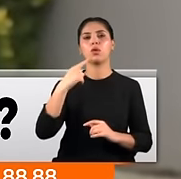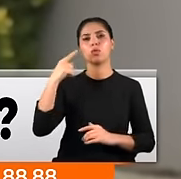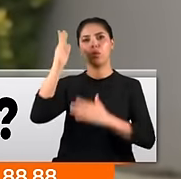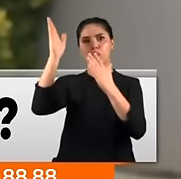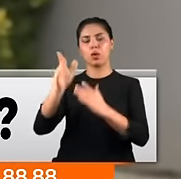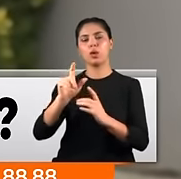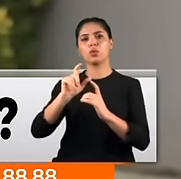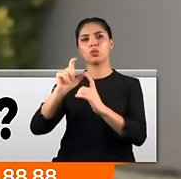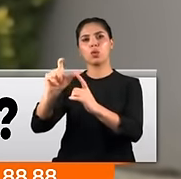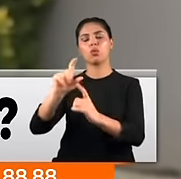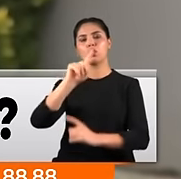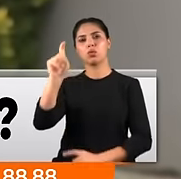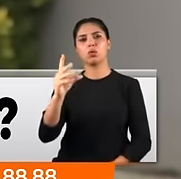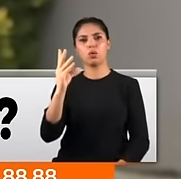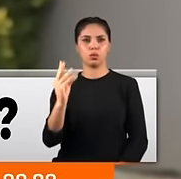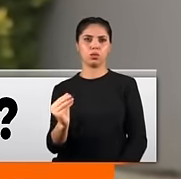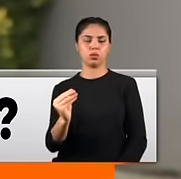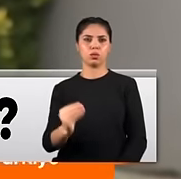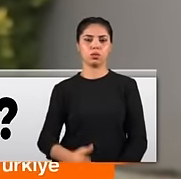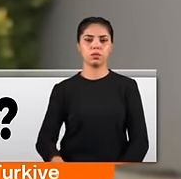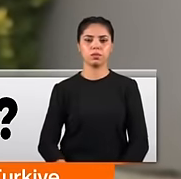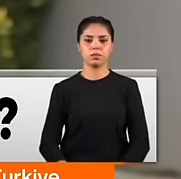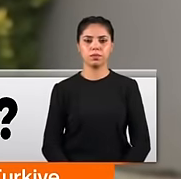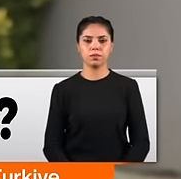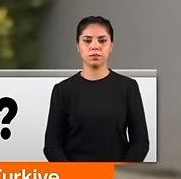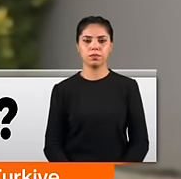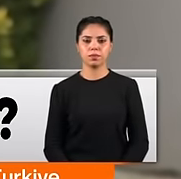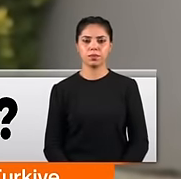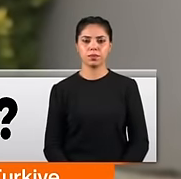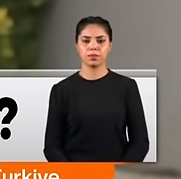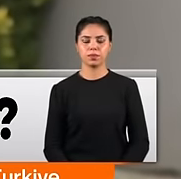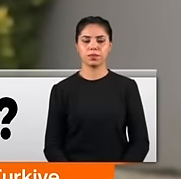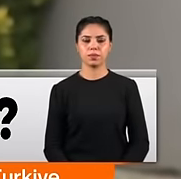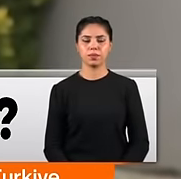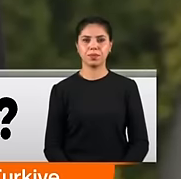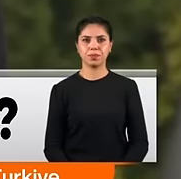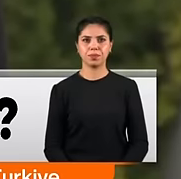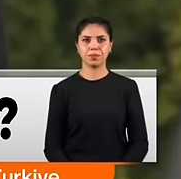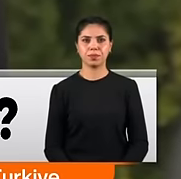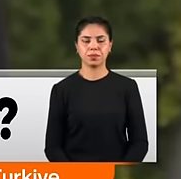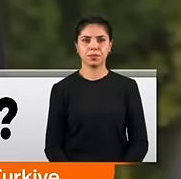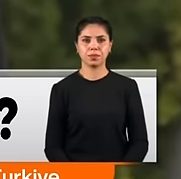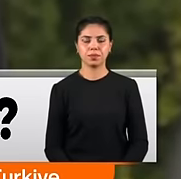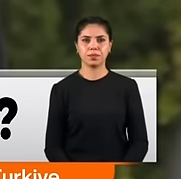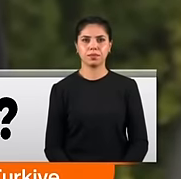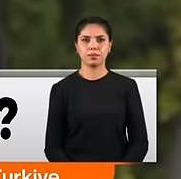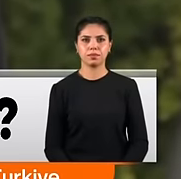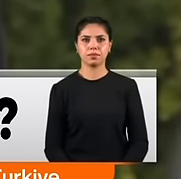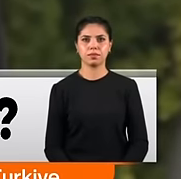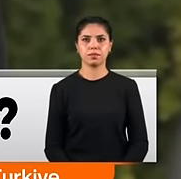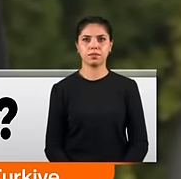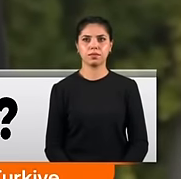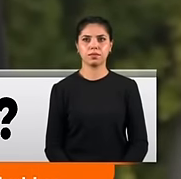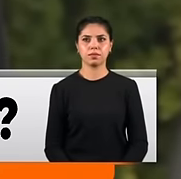ilgili yani Savunma Bakanlığımız muhataplarıyla görüşmelerini yapıyor. Temenni ederiz ki